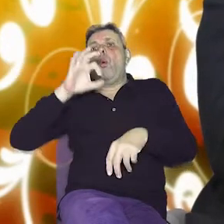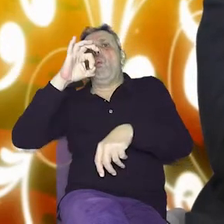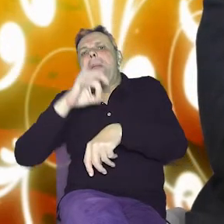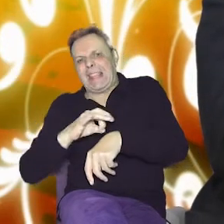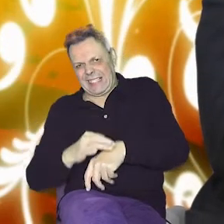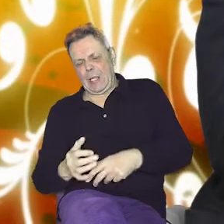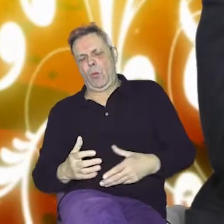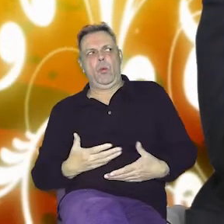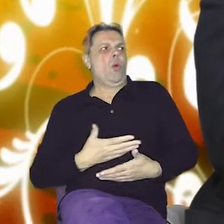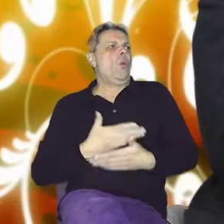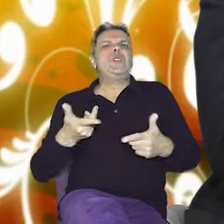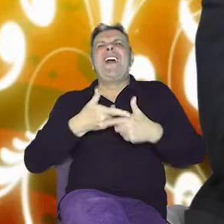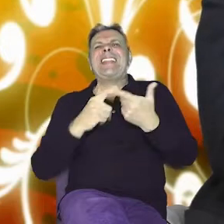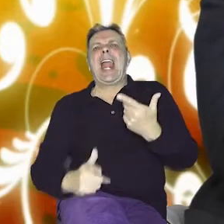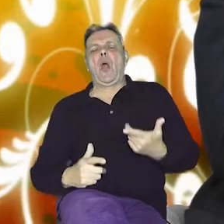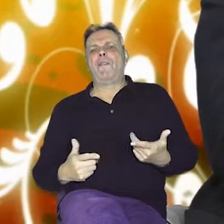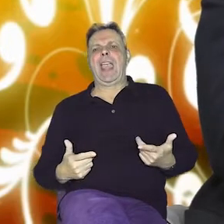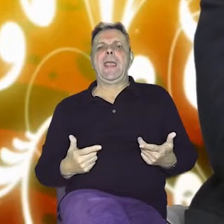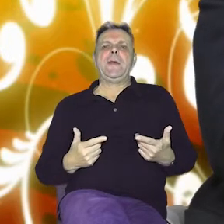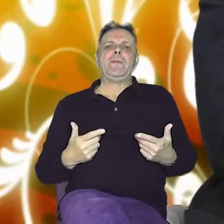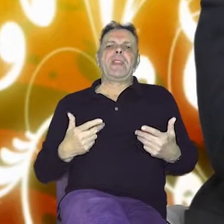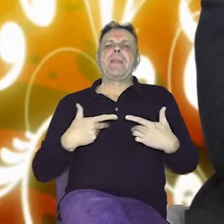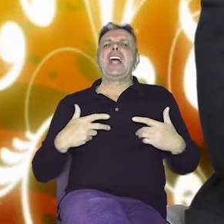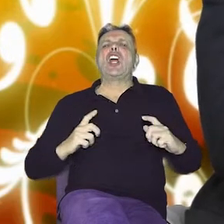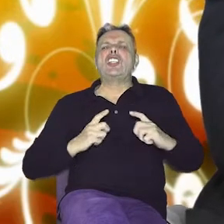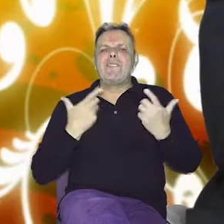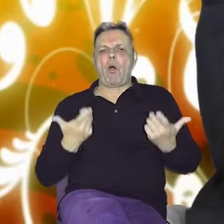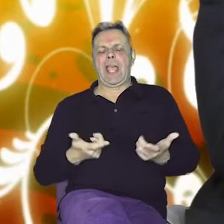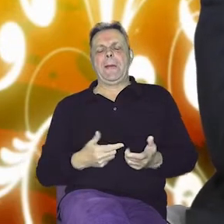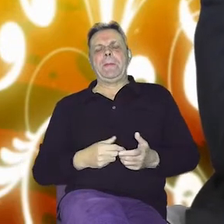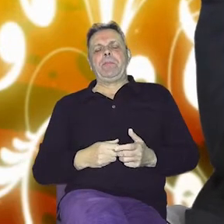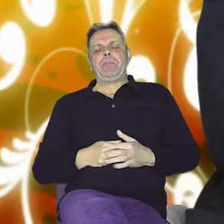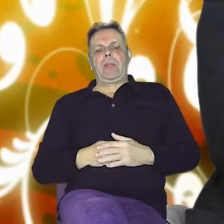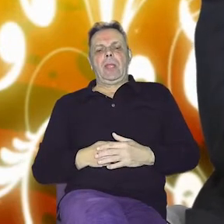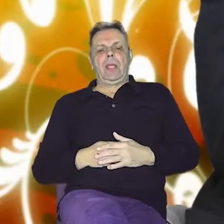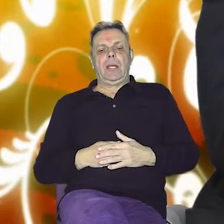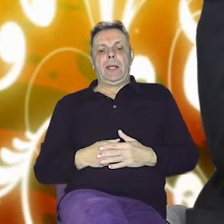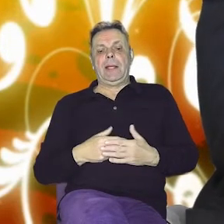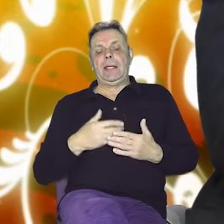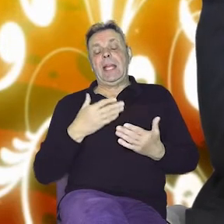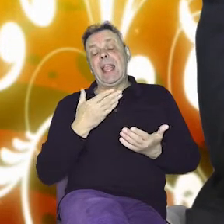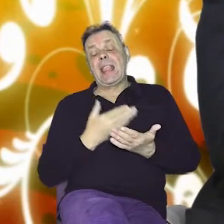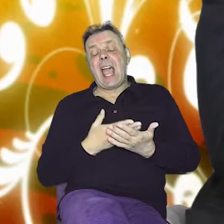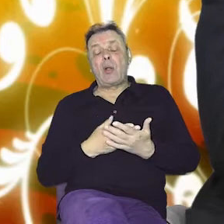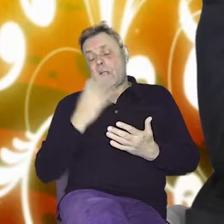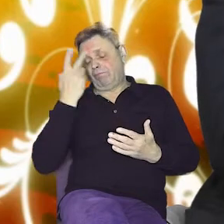mislim u sve aspekte ovoga bistovanja života, življenja. Jel? Tako da